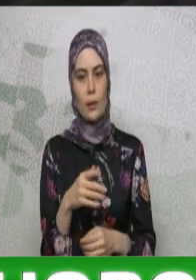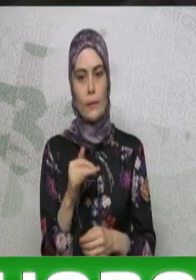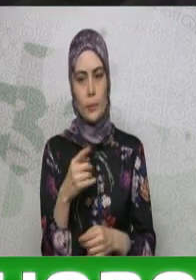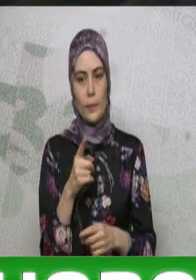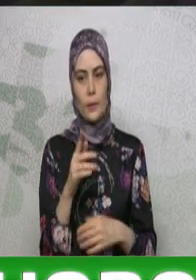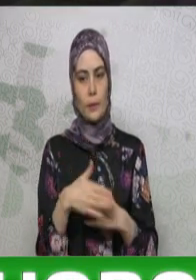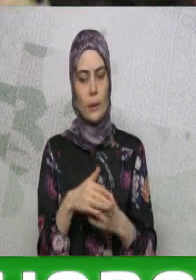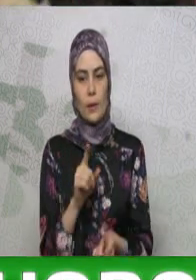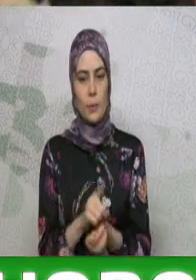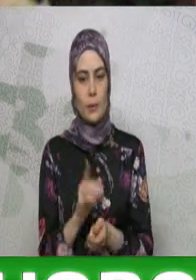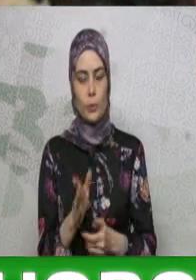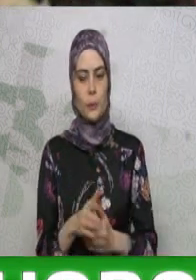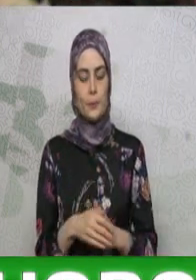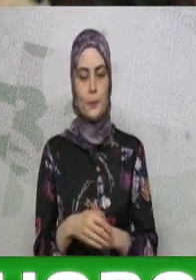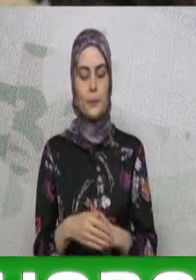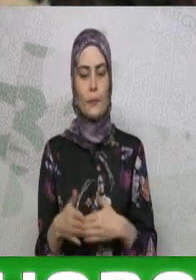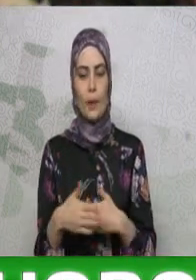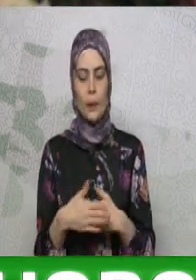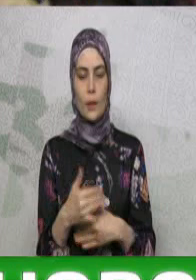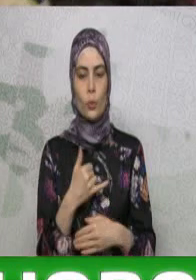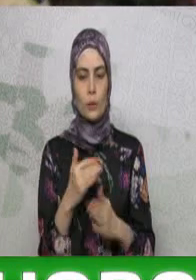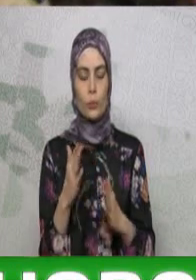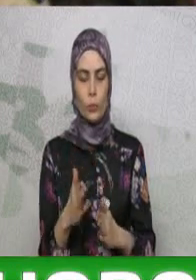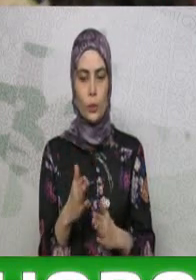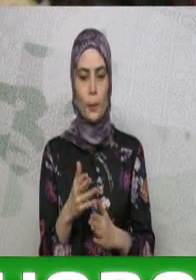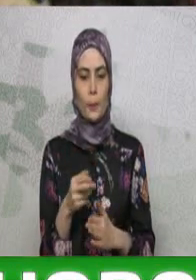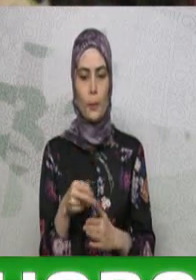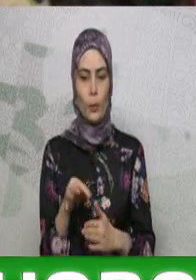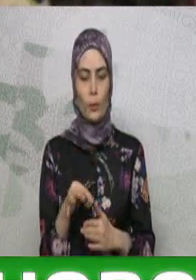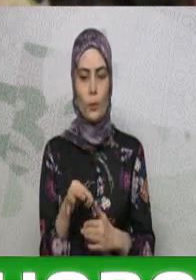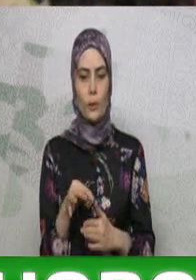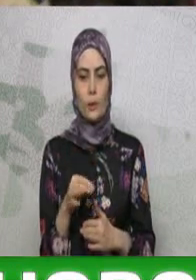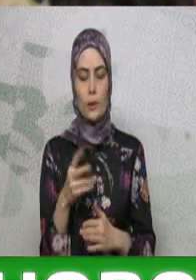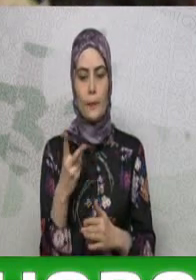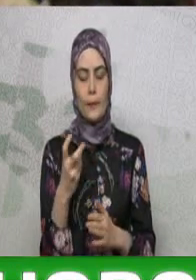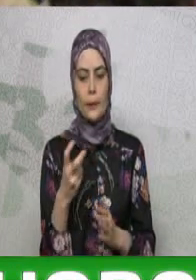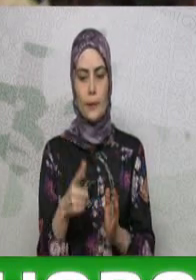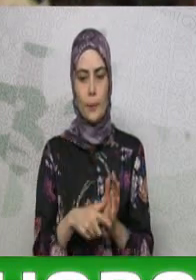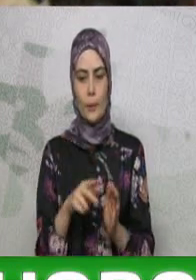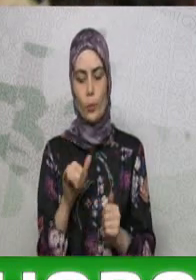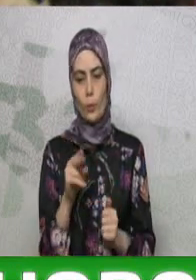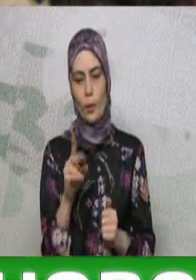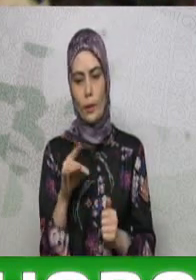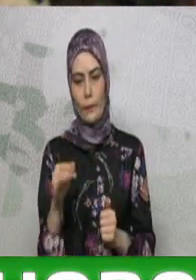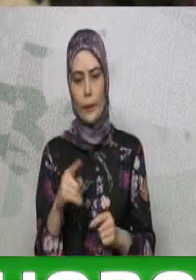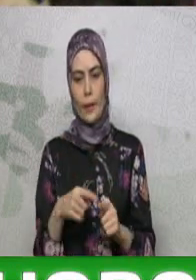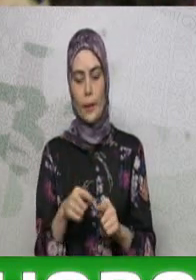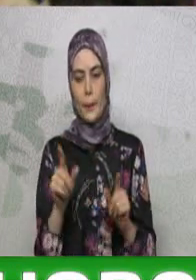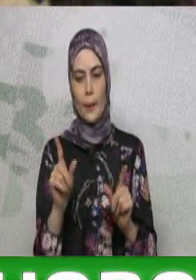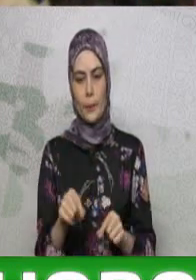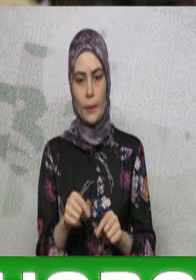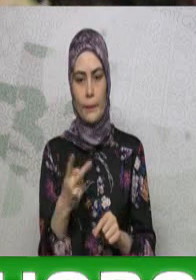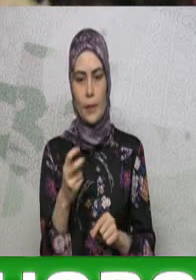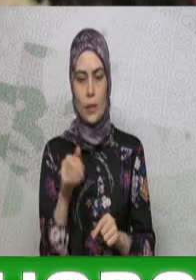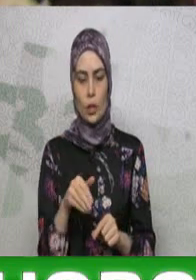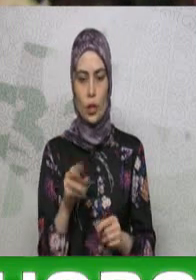наказание неминуемо. Наказание у нас будет предусмотрено, но по 207 УК РФ это самое минимальное 200